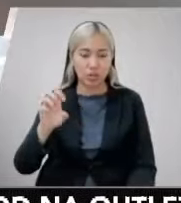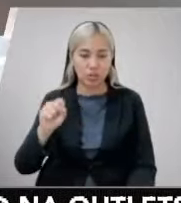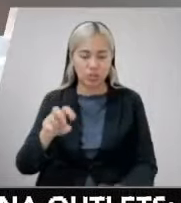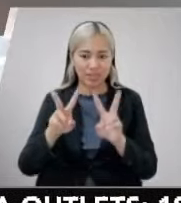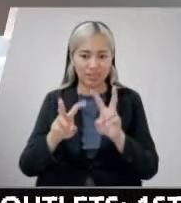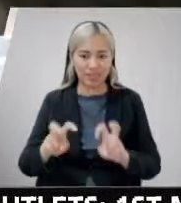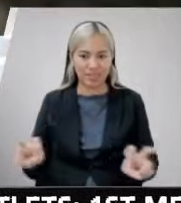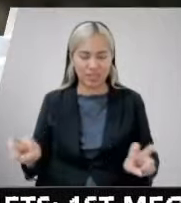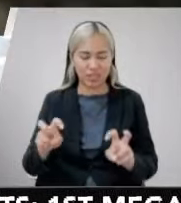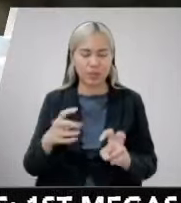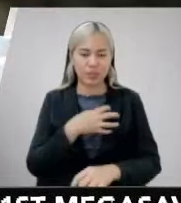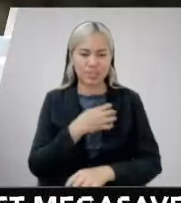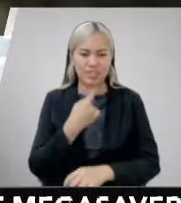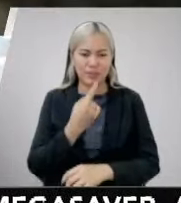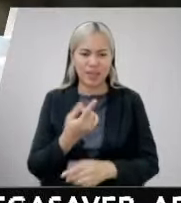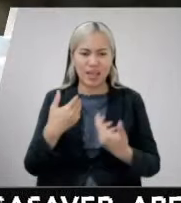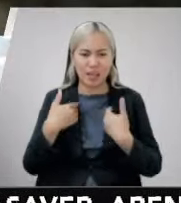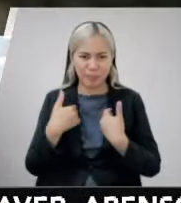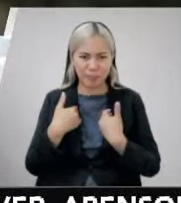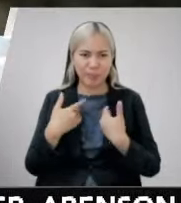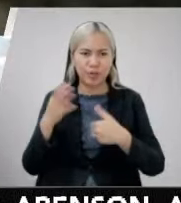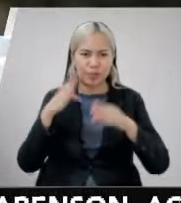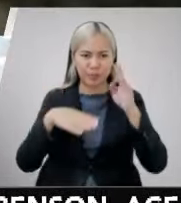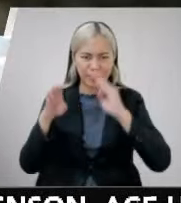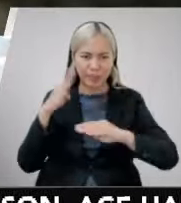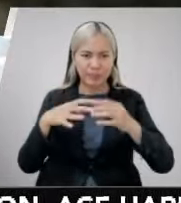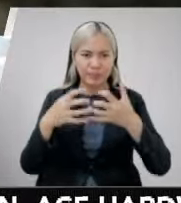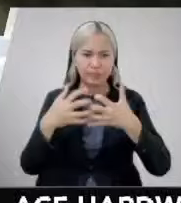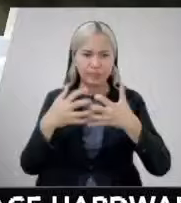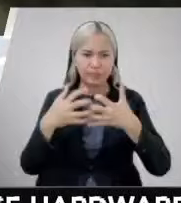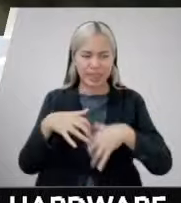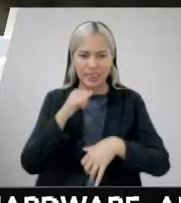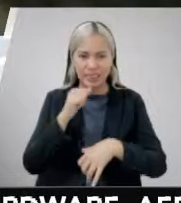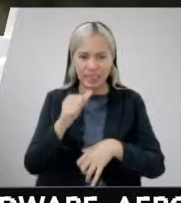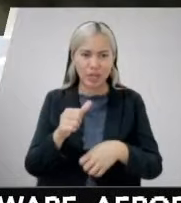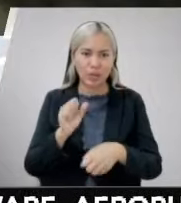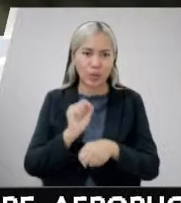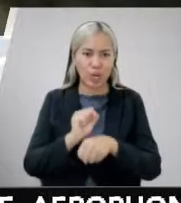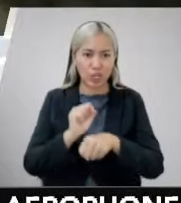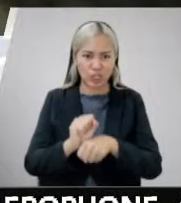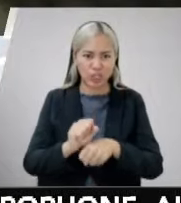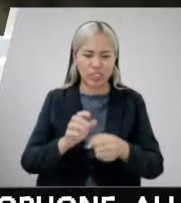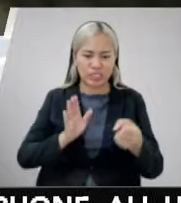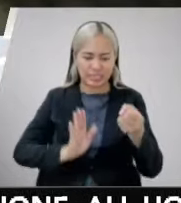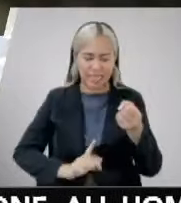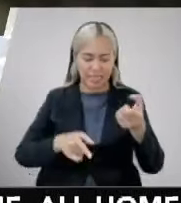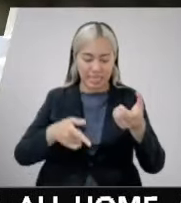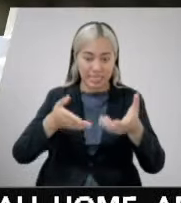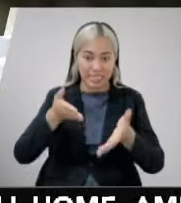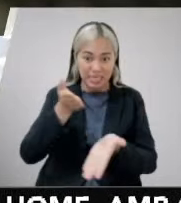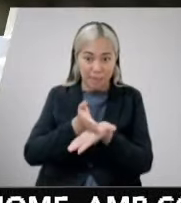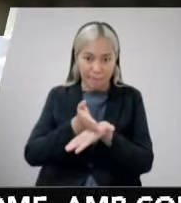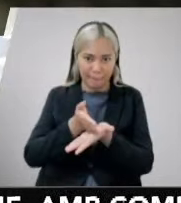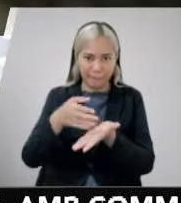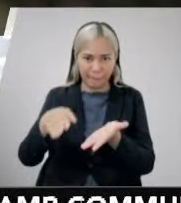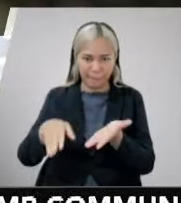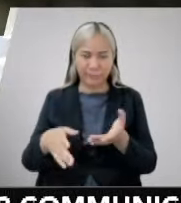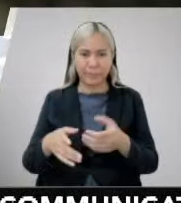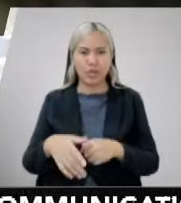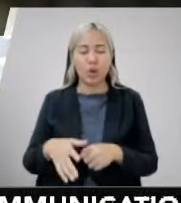nagkaroon ng mechanical trouble nang hindi gumana ang preno ng bus na pagmamay-ari ng Bacolod City LGU.